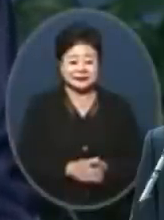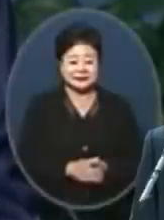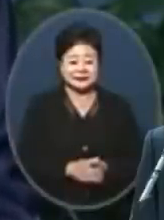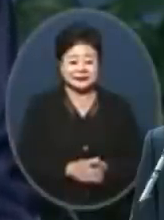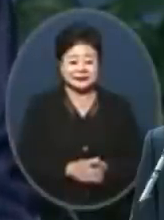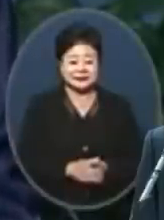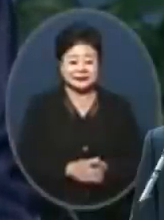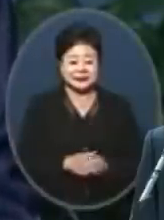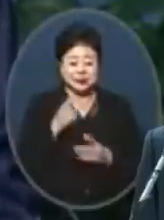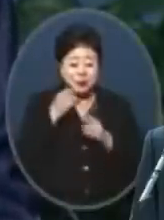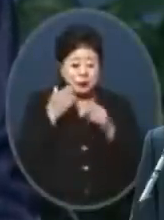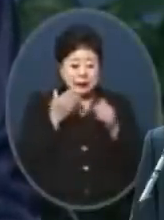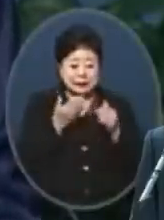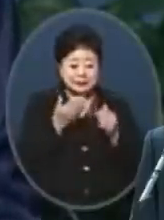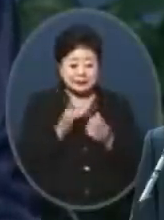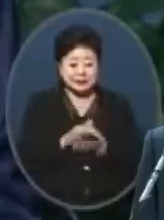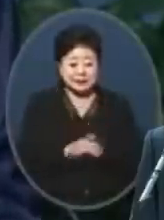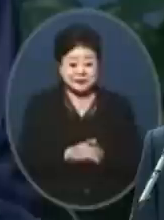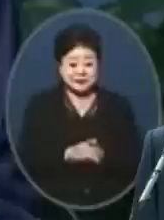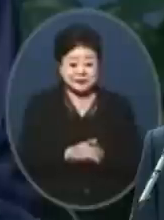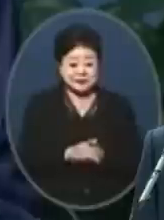저를